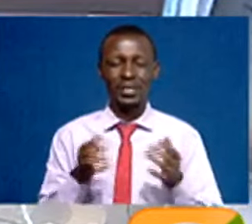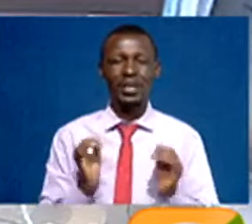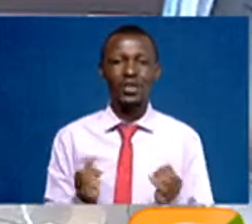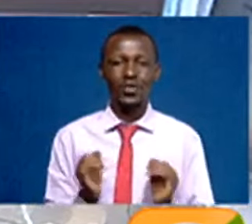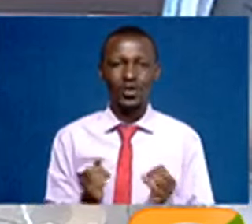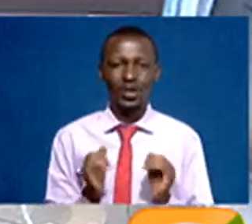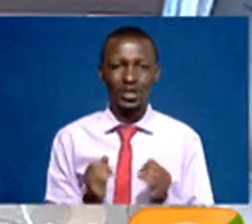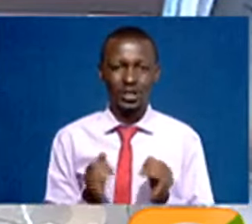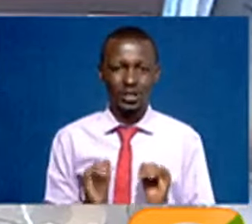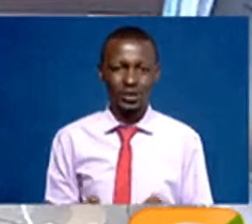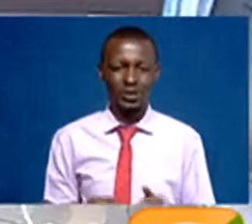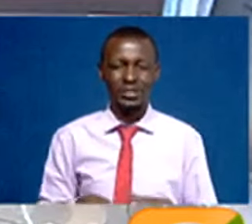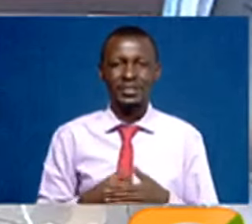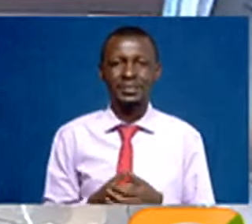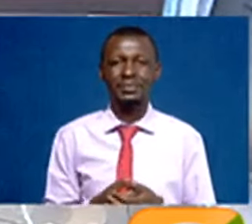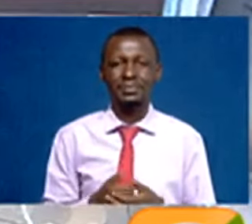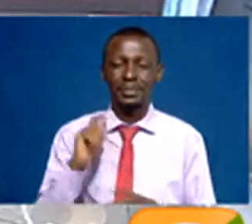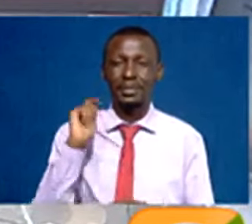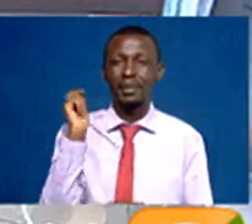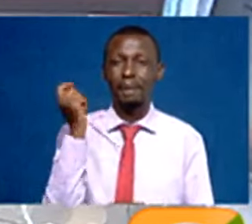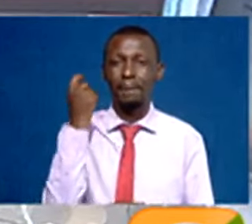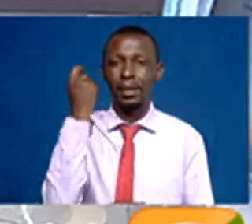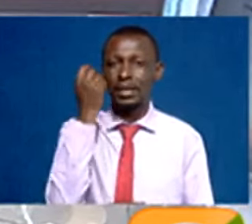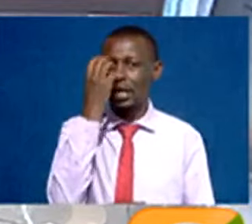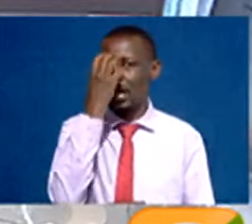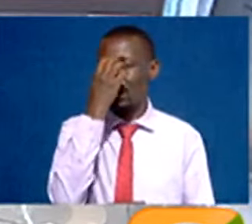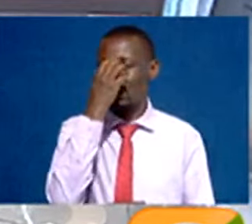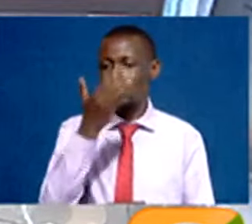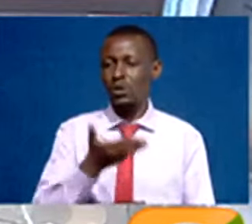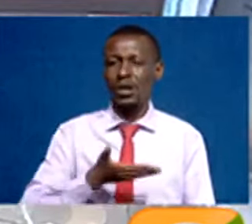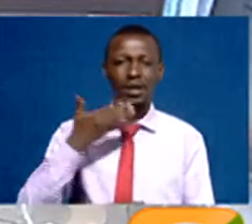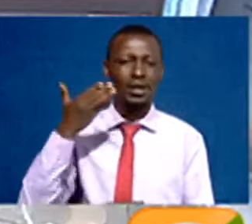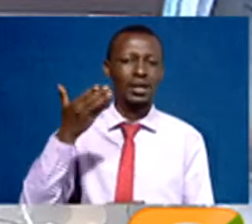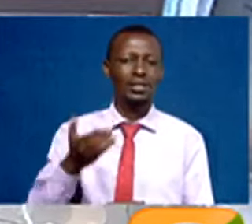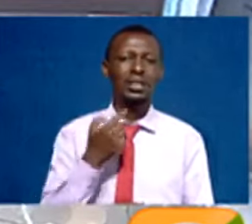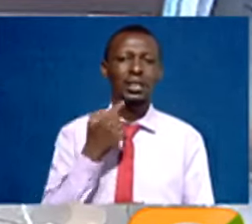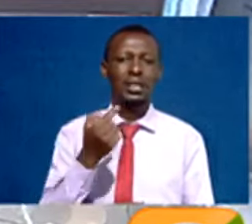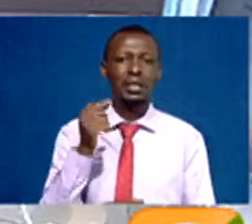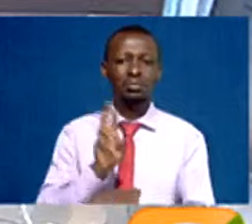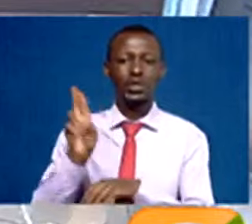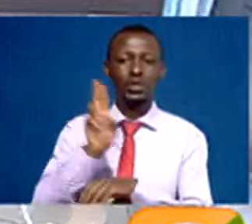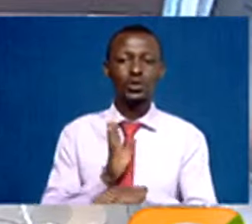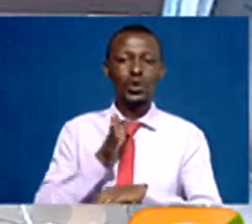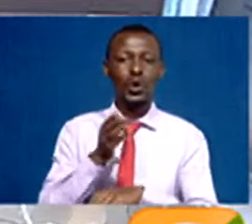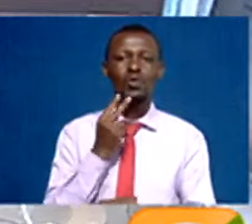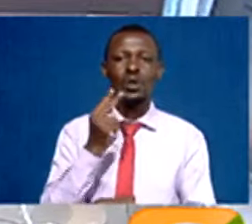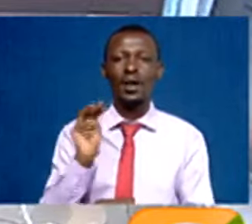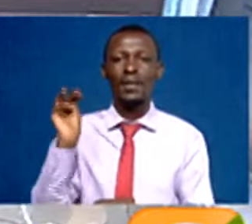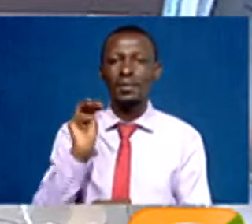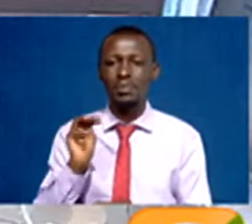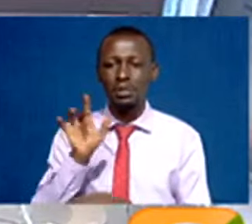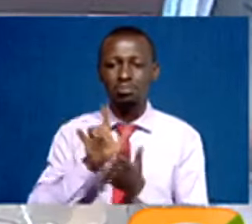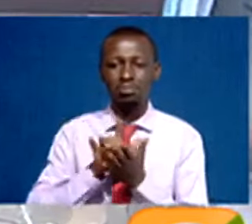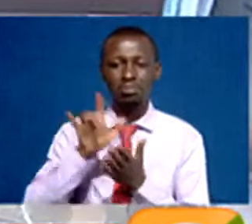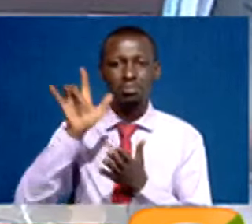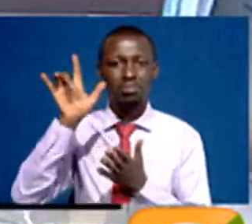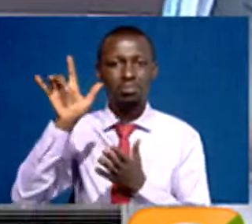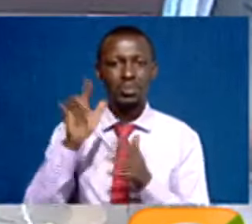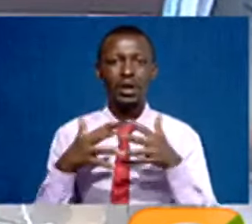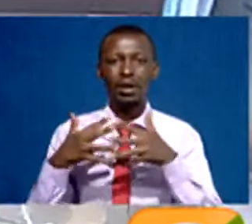Kuanzia sasa hadi tamati. Rais William Ruto amejibu madai kuwa alitumia zaidi ya shilingi milioni 200 kwenye safari yake ya